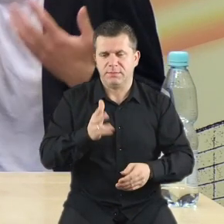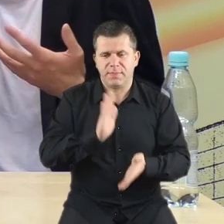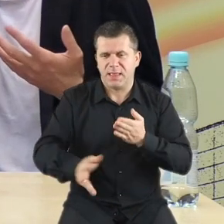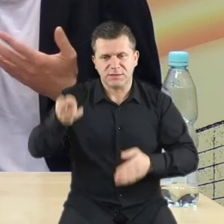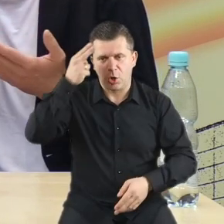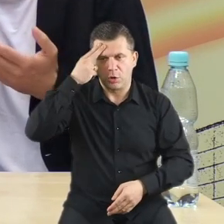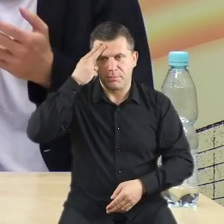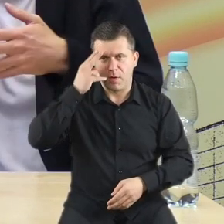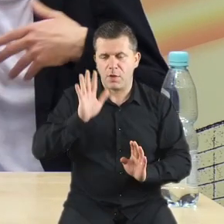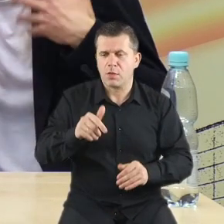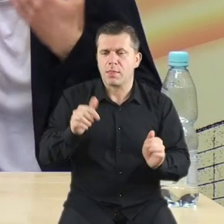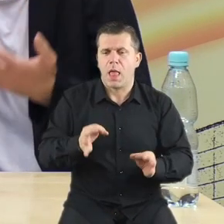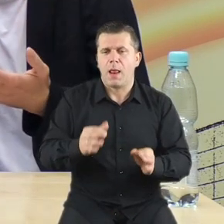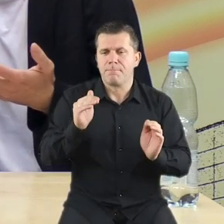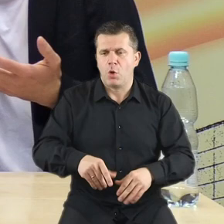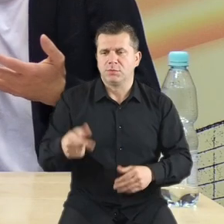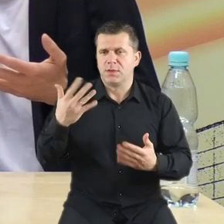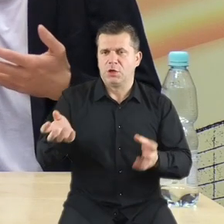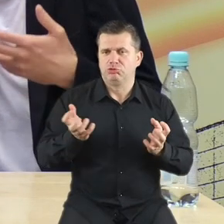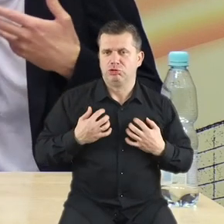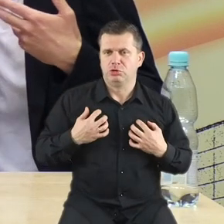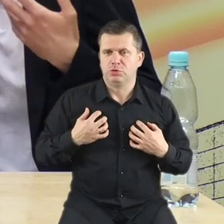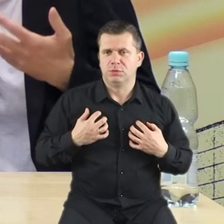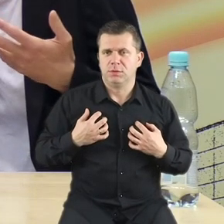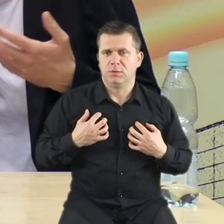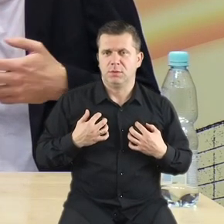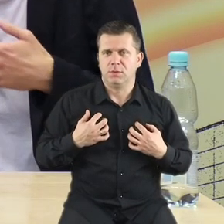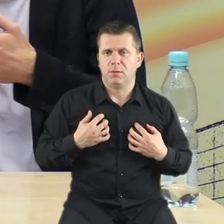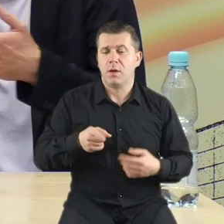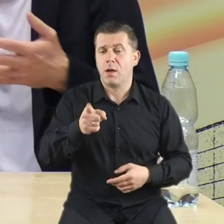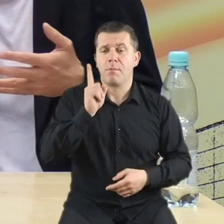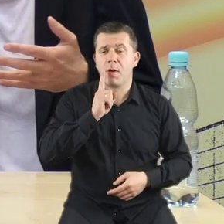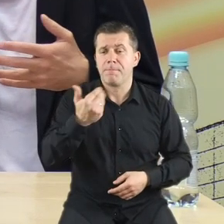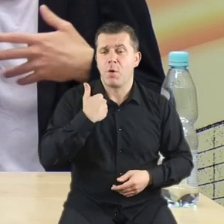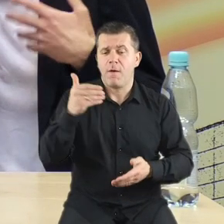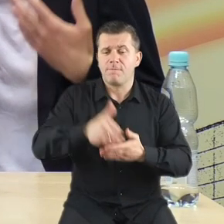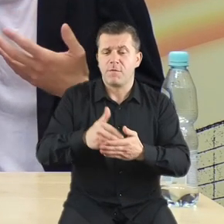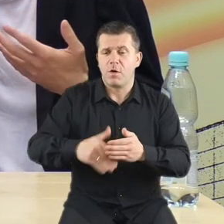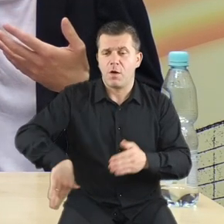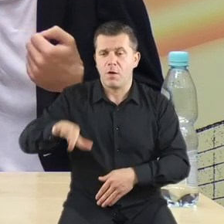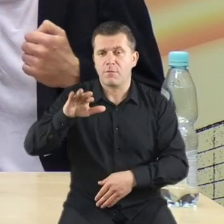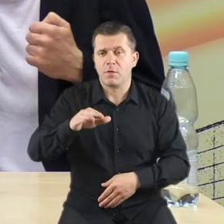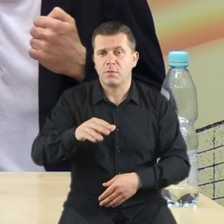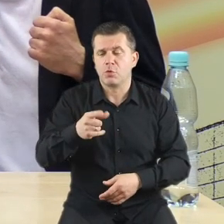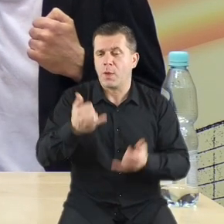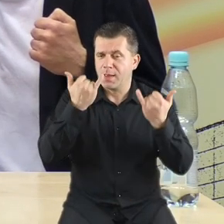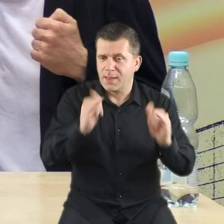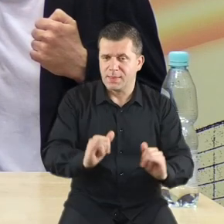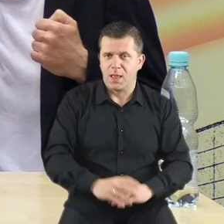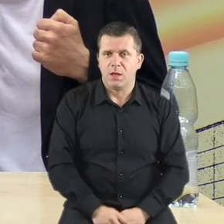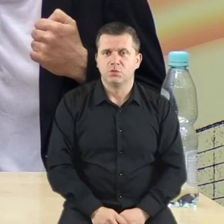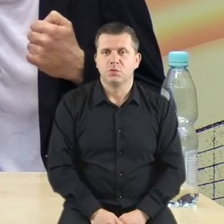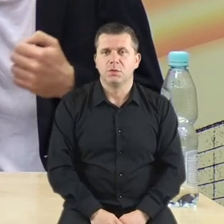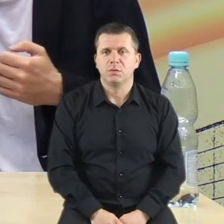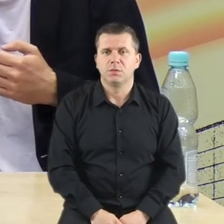momencie to może nabrać życia, czyli tak jak pan mówi, że wychował się w tym, rodzice mówi o wojnie, to zupełnie inaczej przecież